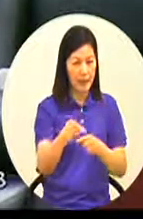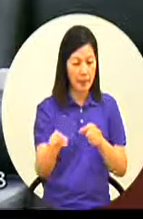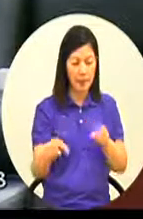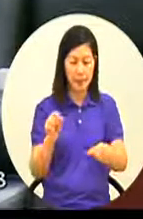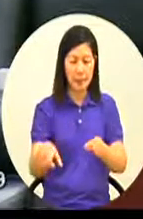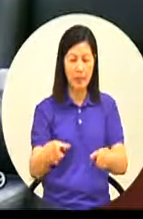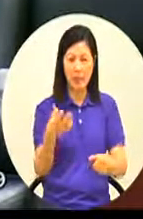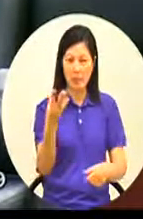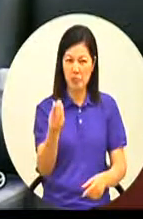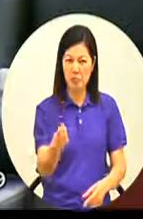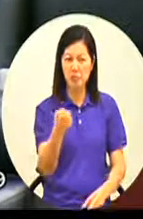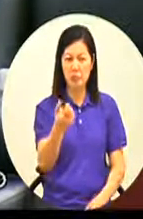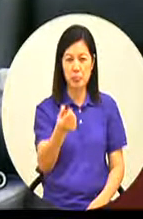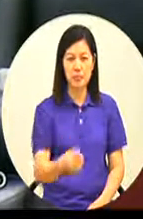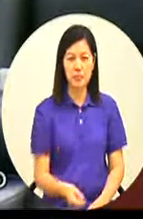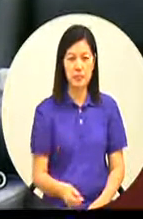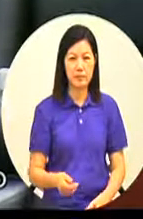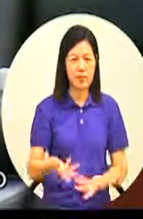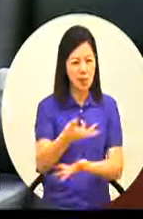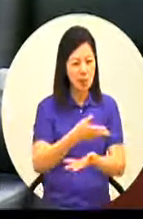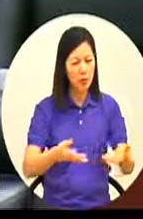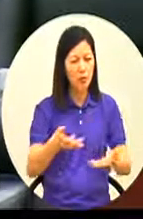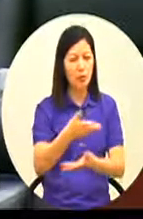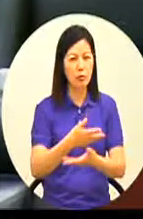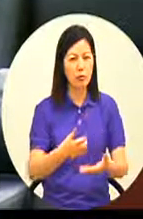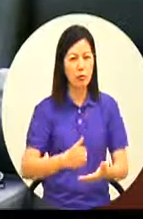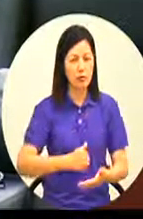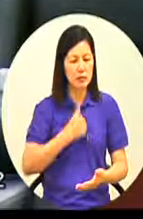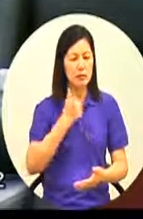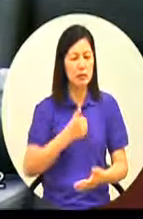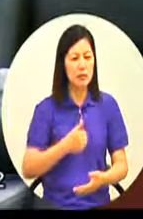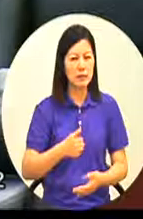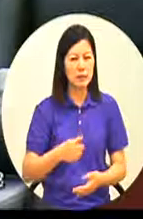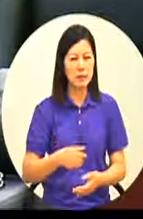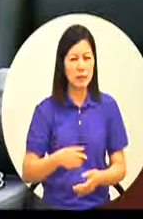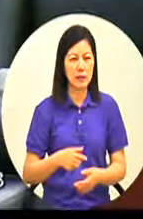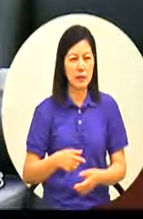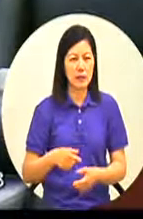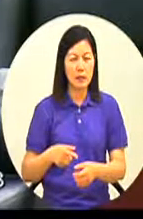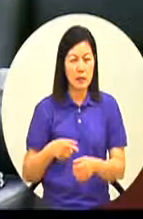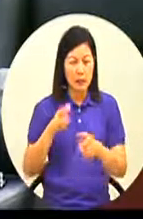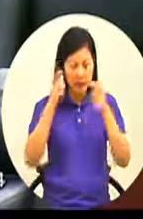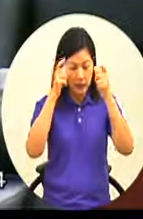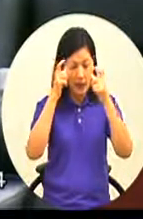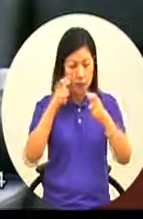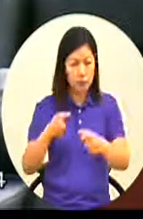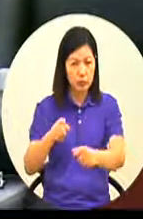他们跟我们互动，其实啊是要赚我们台湾我们高雄的哦观光财，